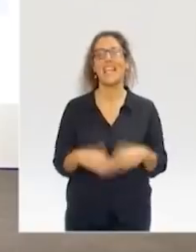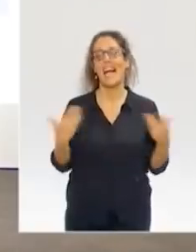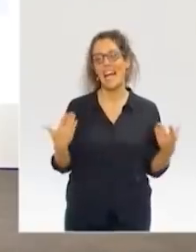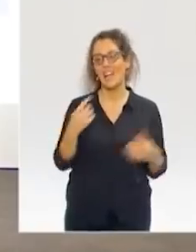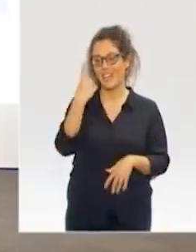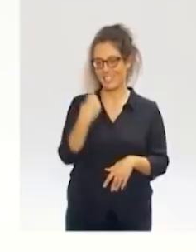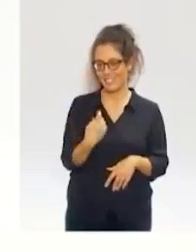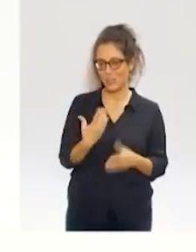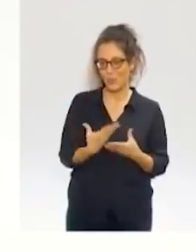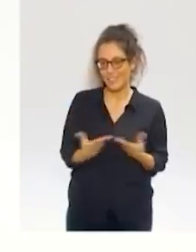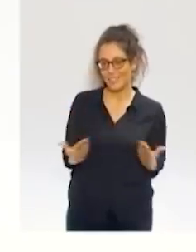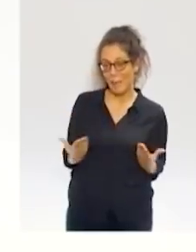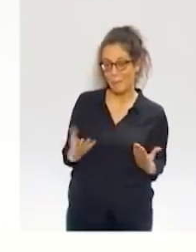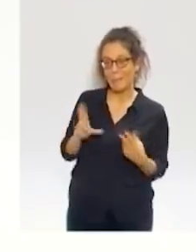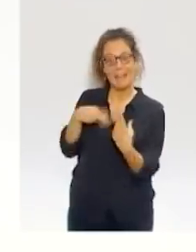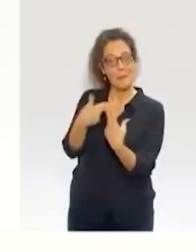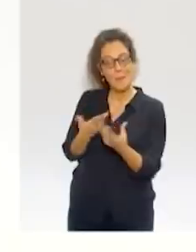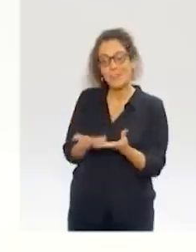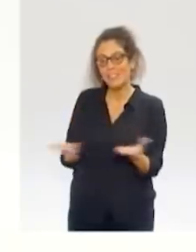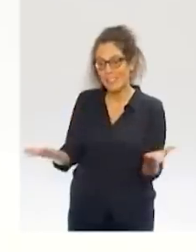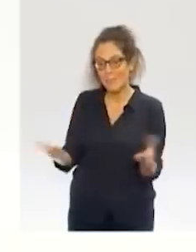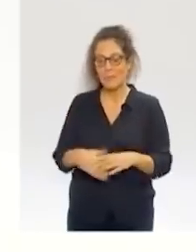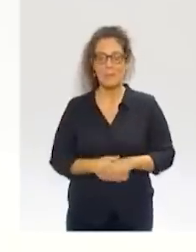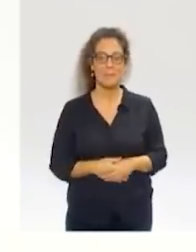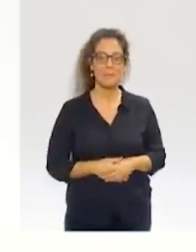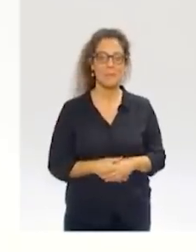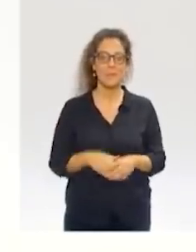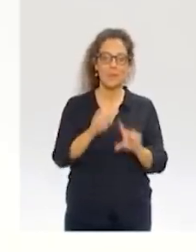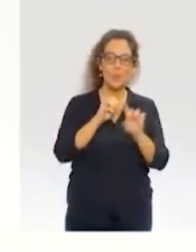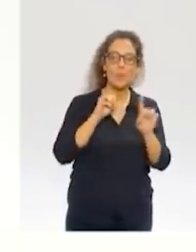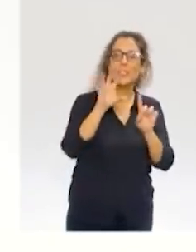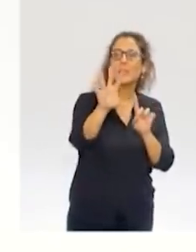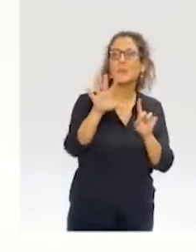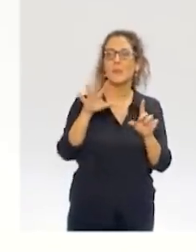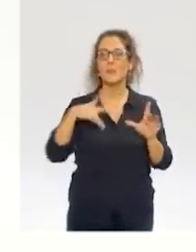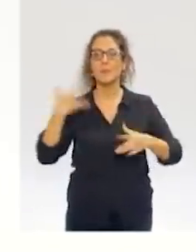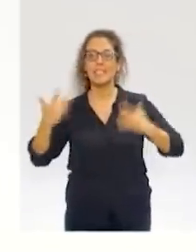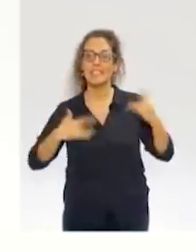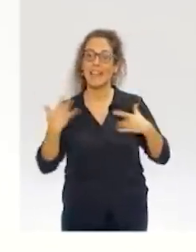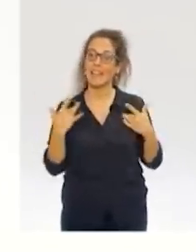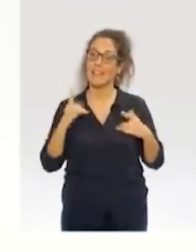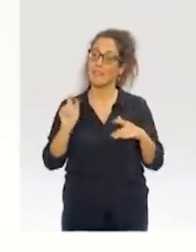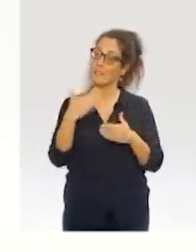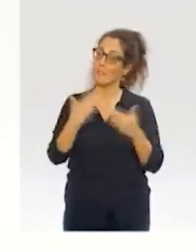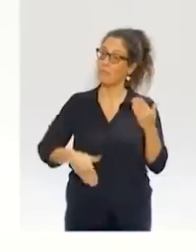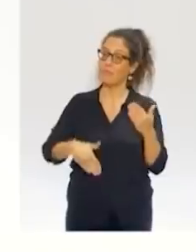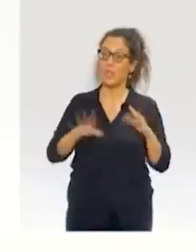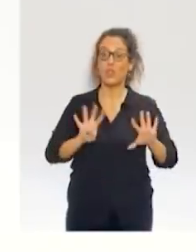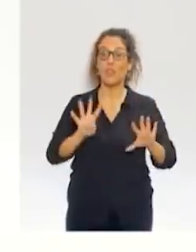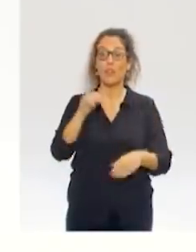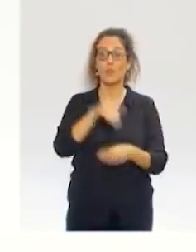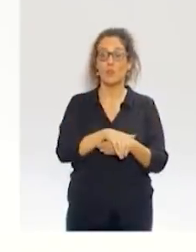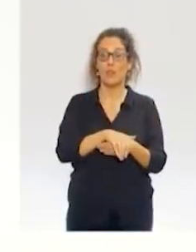La question est simple, la réponse l'est aussi. Les projections, les spectacles devront se terminer à 21 heures.